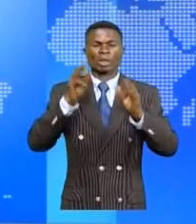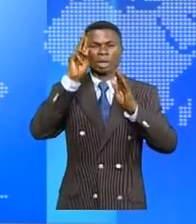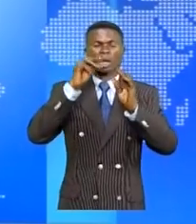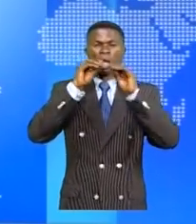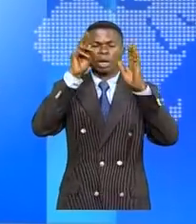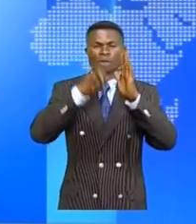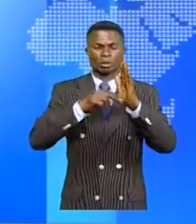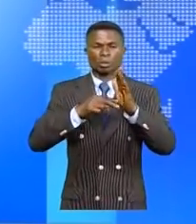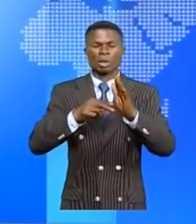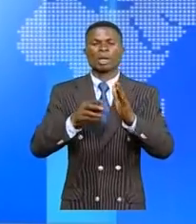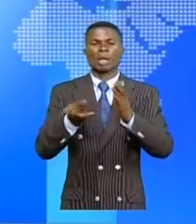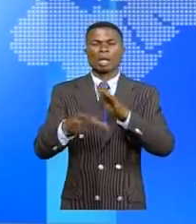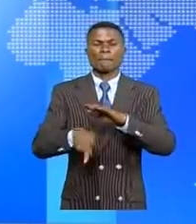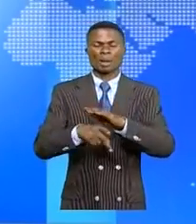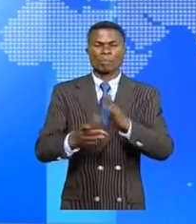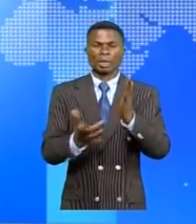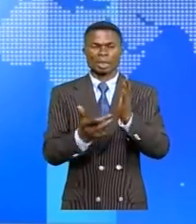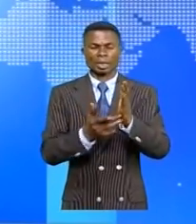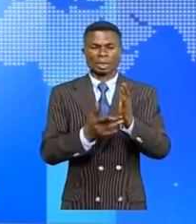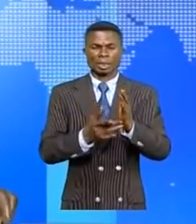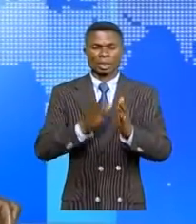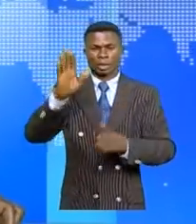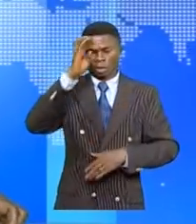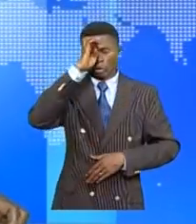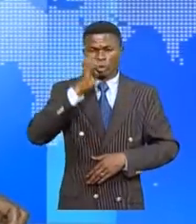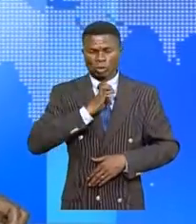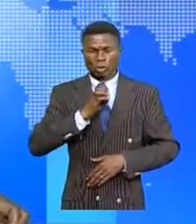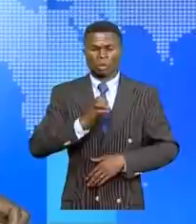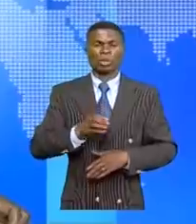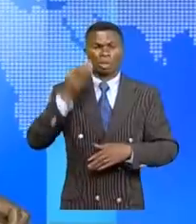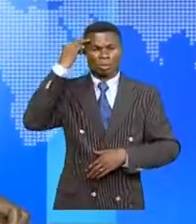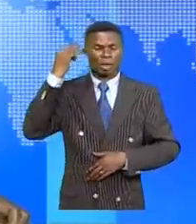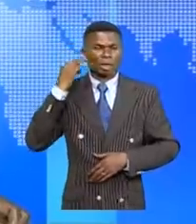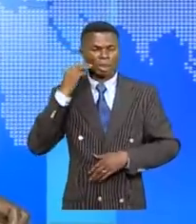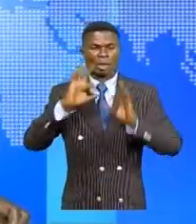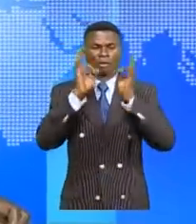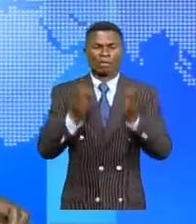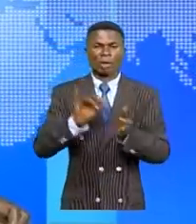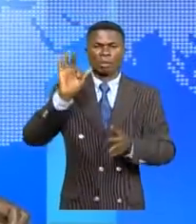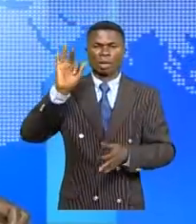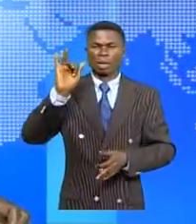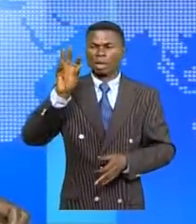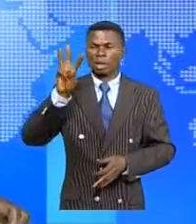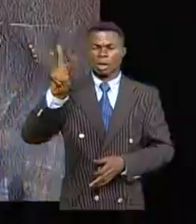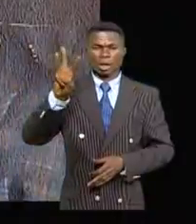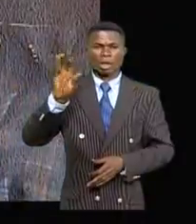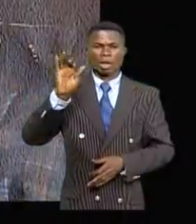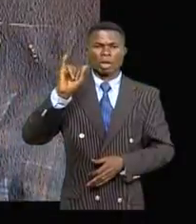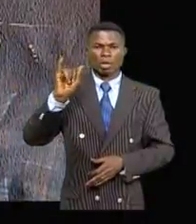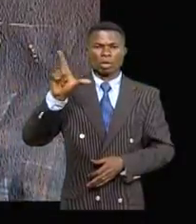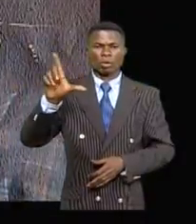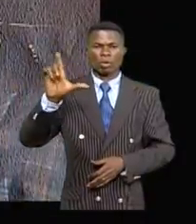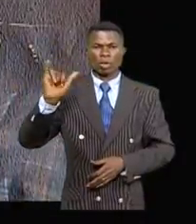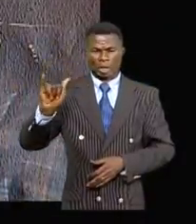technique, son Excellence Willy Bakonga, les familles Bakonga et Banseke informent les amis et